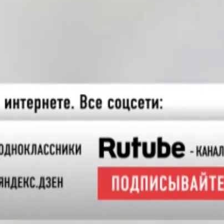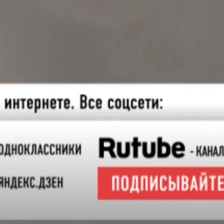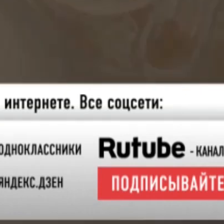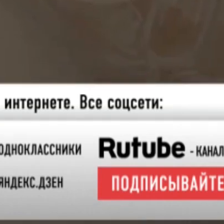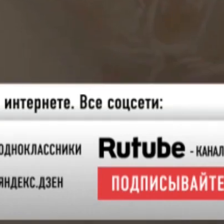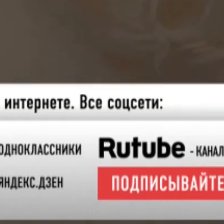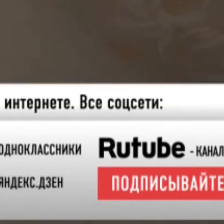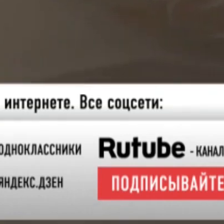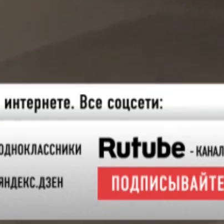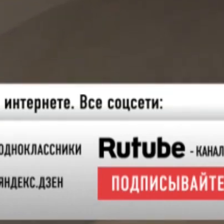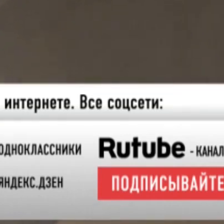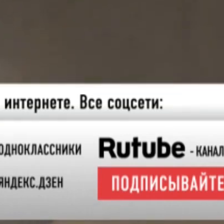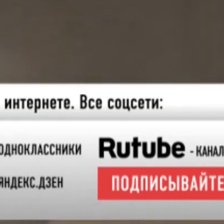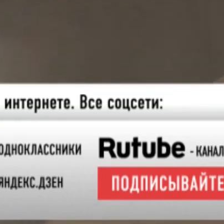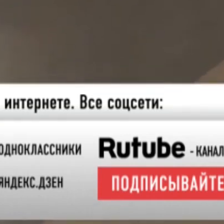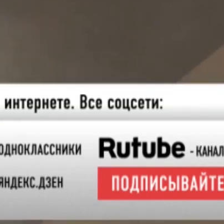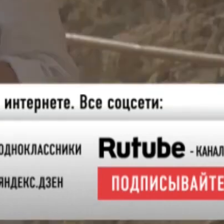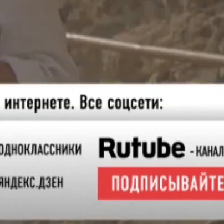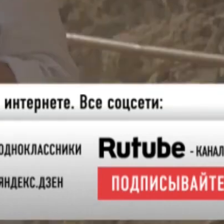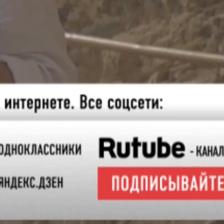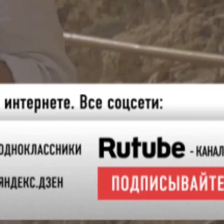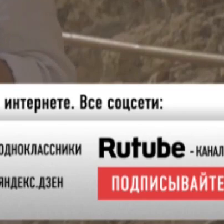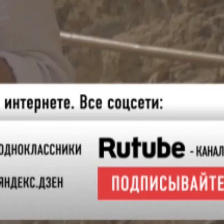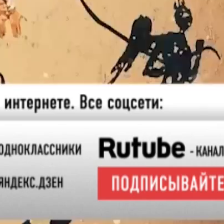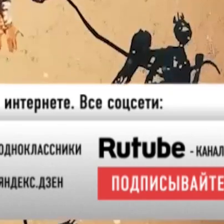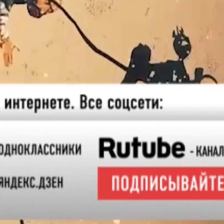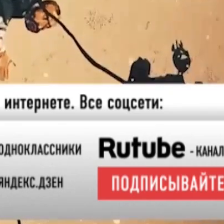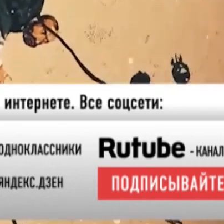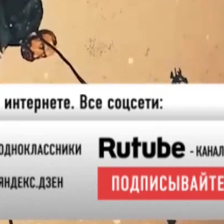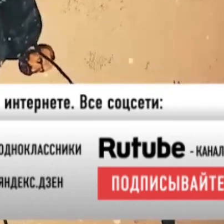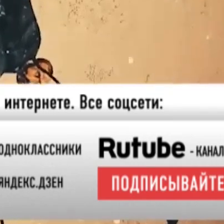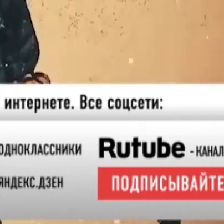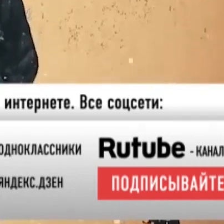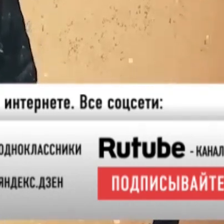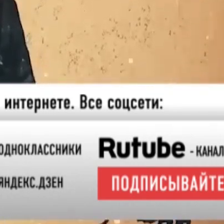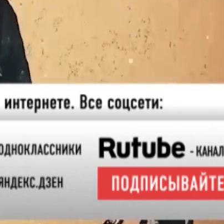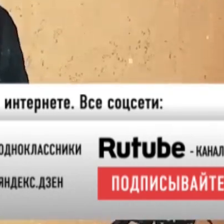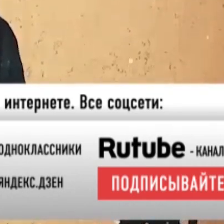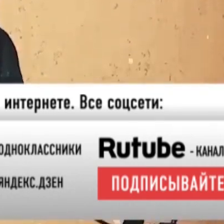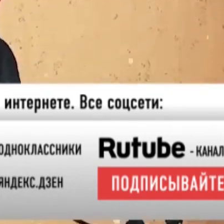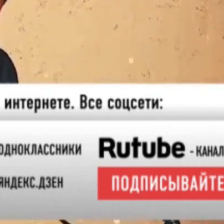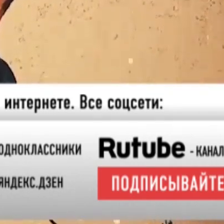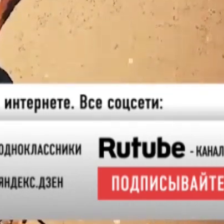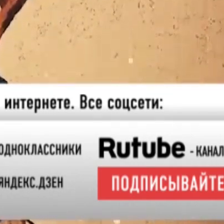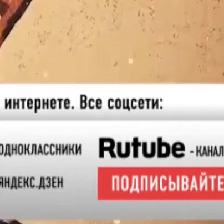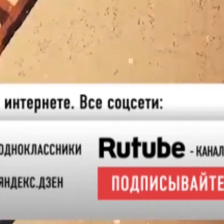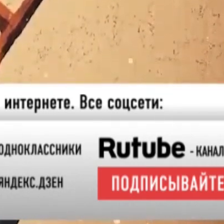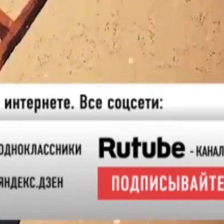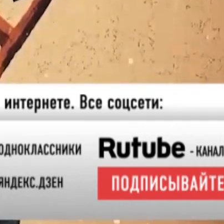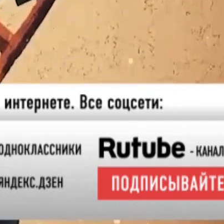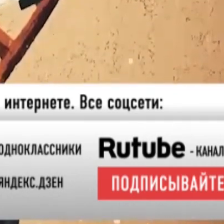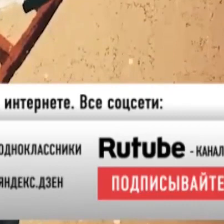себя, и вокруг тебя спасутся тысячи. Это книга про изменение себя. Лествица. Смотрите на